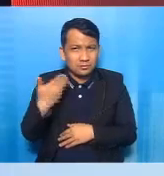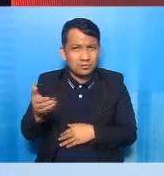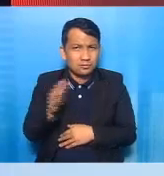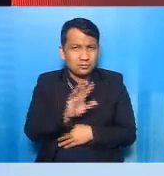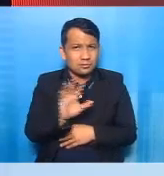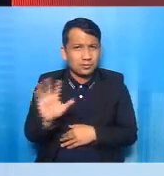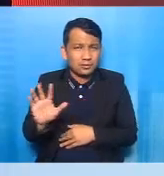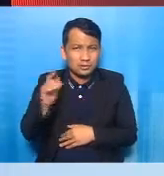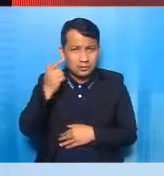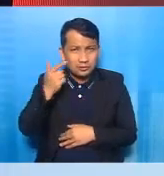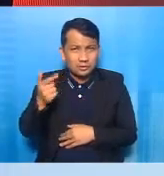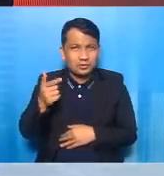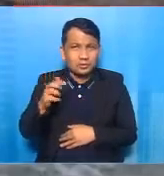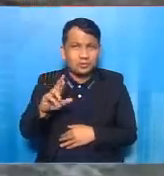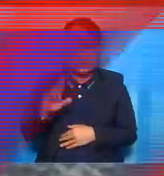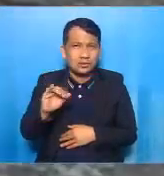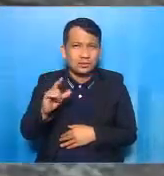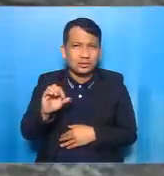si Greg Gregorio.